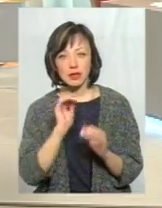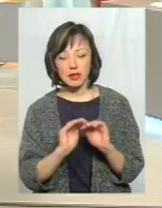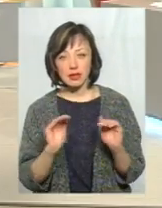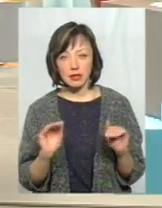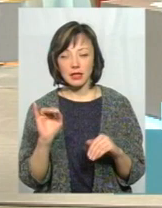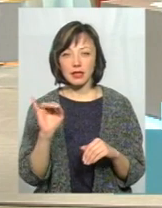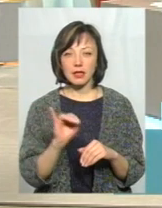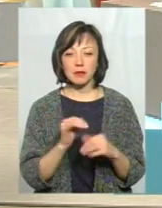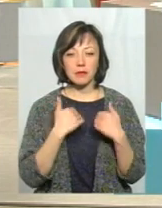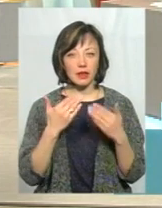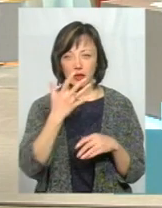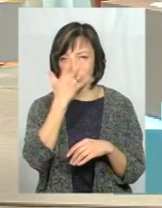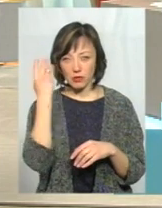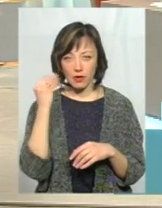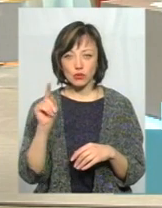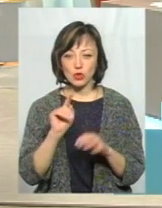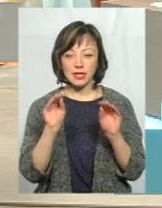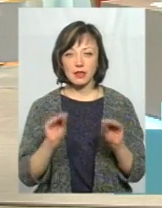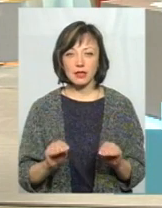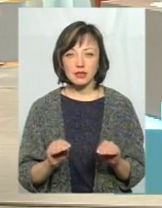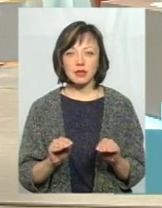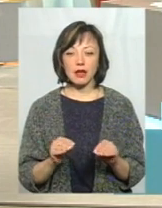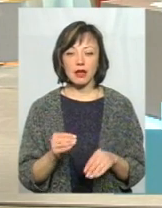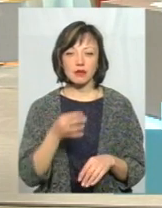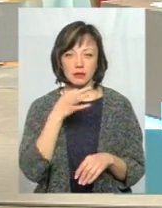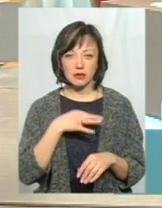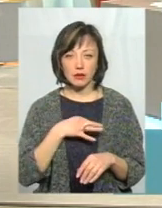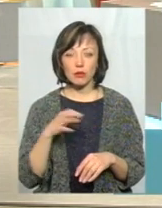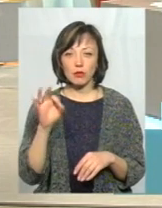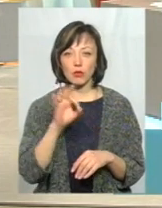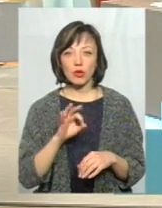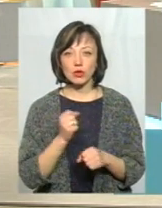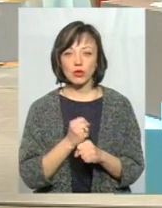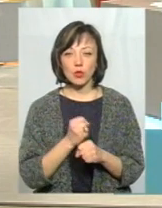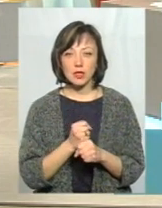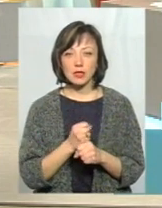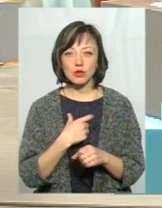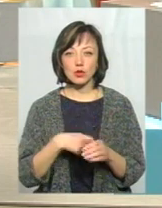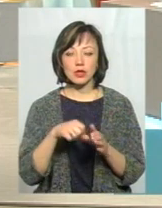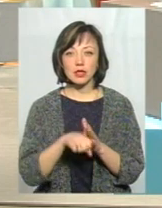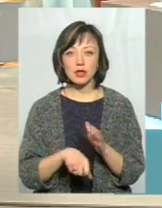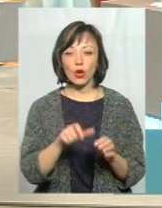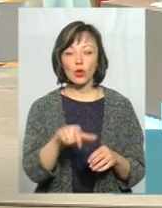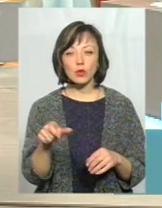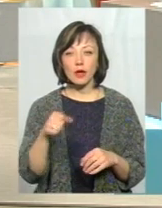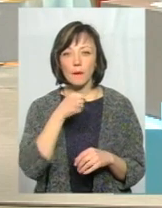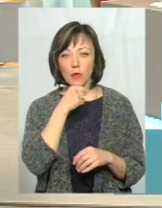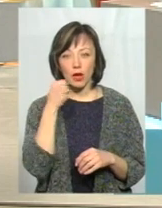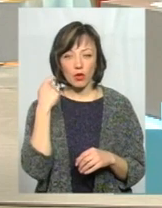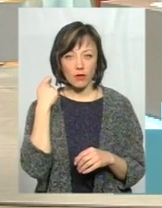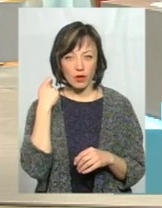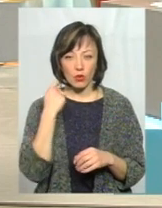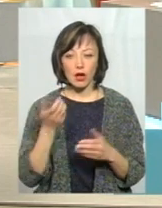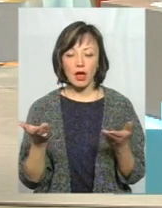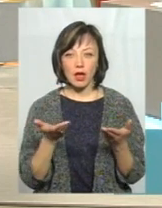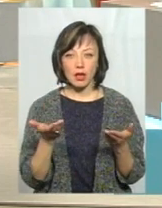ми повинні з вами не забувати, що статистика неухильно нам говорить про скоєння суїциду людьми похилого віку,